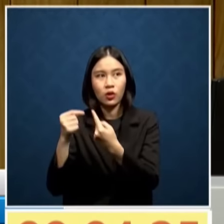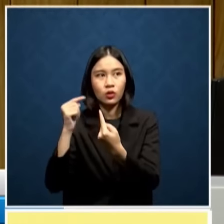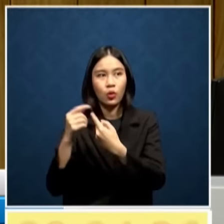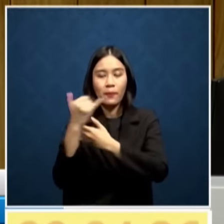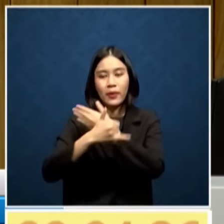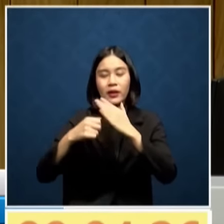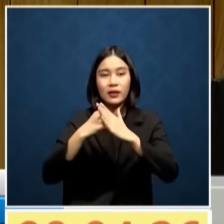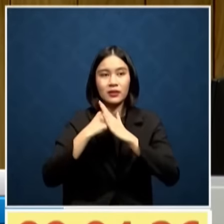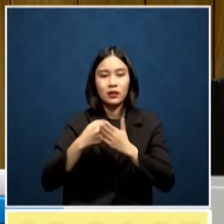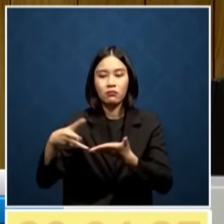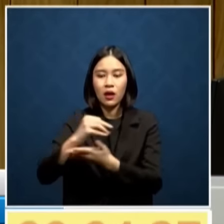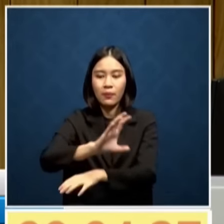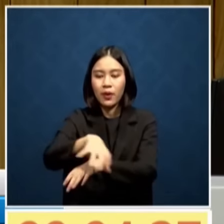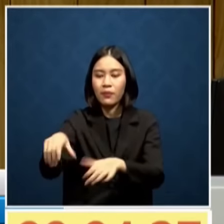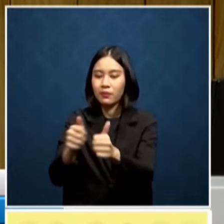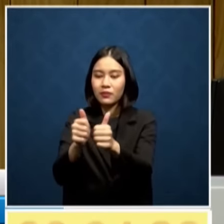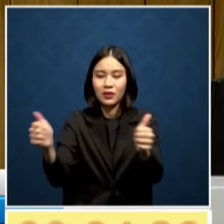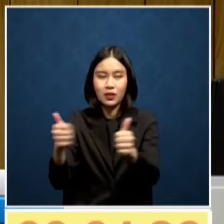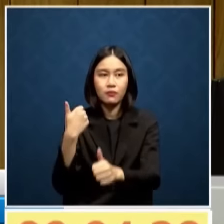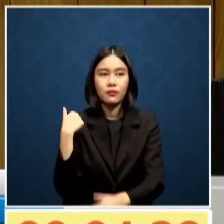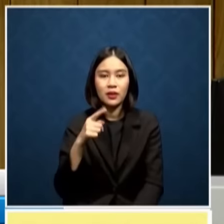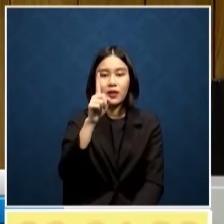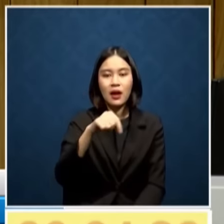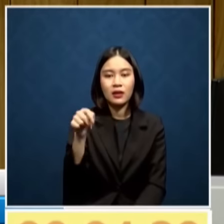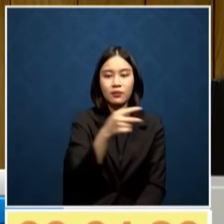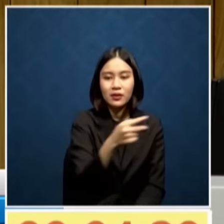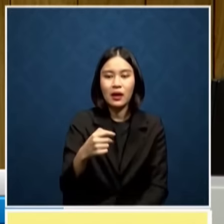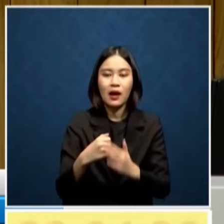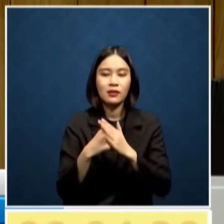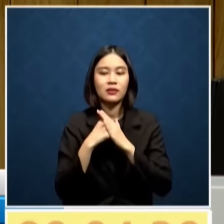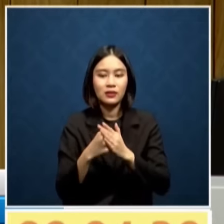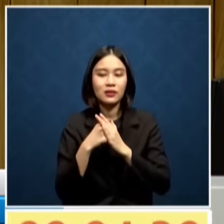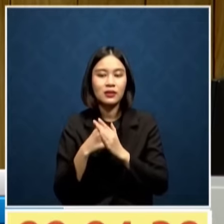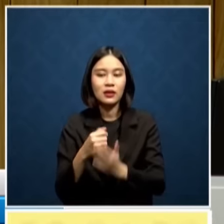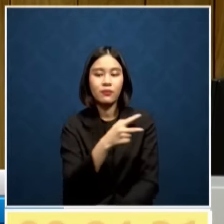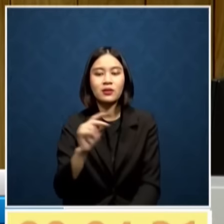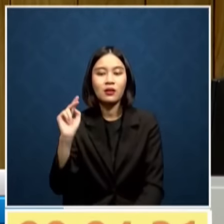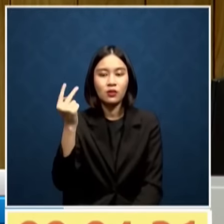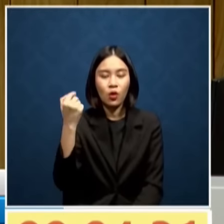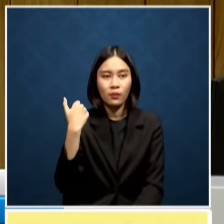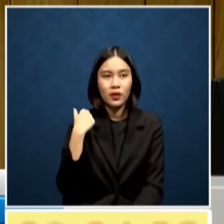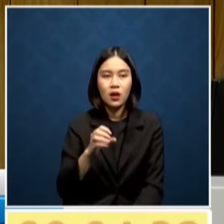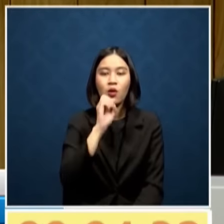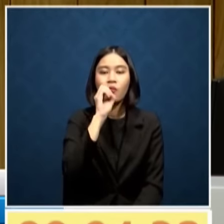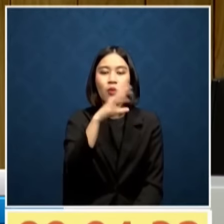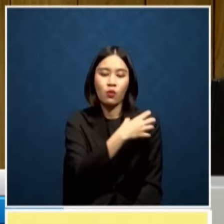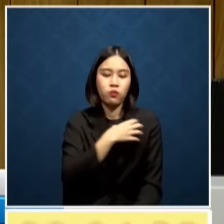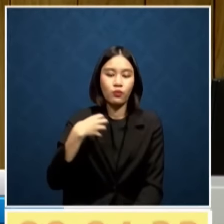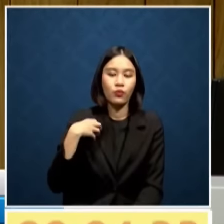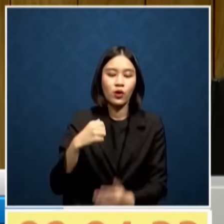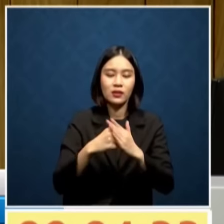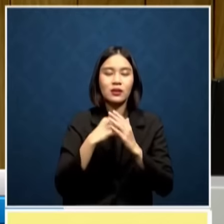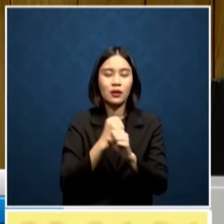ประเทศจีนมหาลัยดีๆเขามีเยอะนะฮะเรียนทั้งภาษาอังกฤษและภาษาจีนได้ทั้งภาษาอังกฤษและภาษาจีนนะติดต่อสถานทูตจีนนะครับผมว่าเข